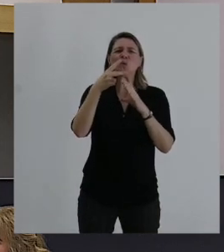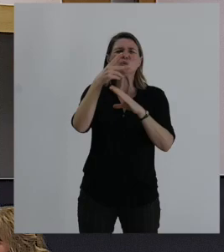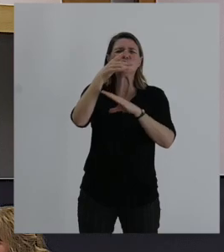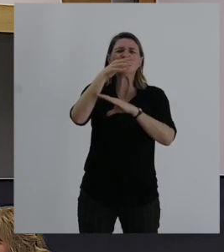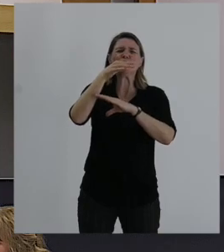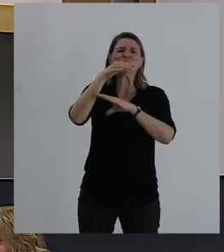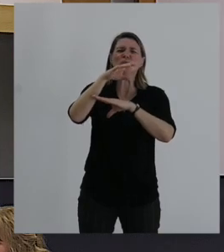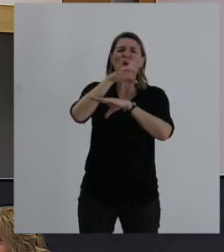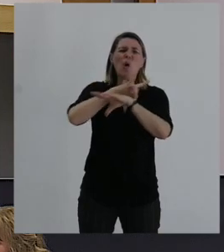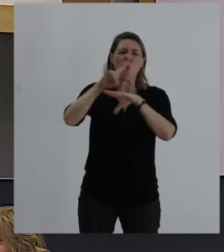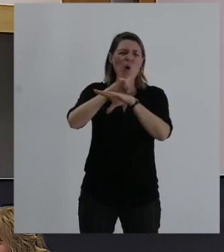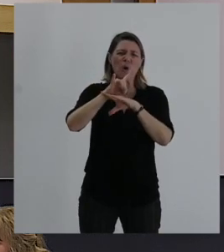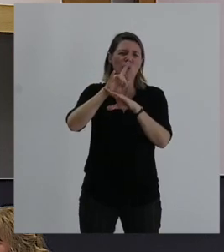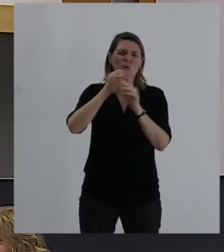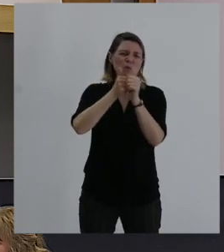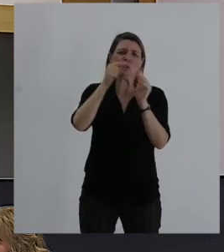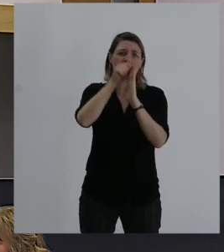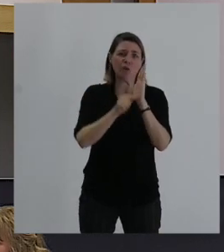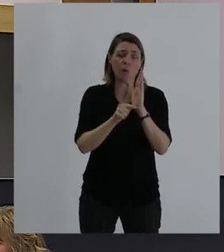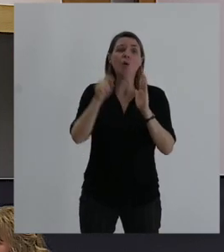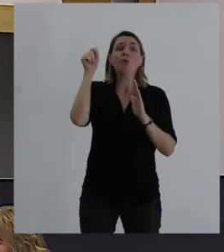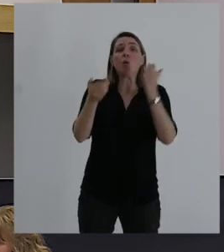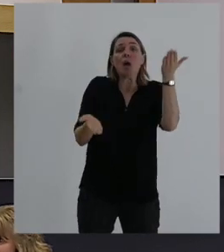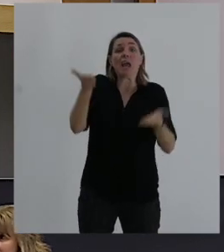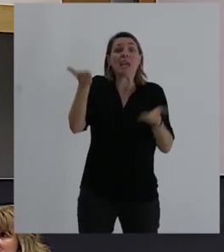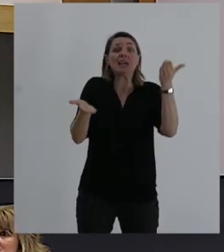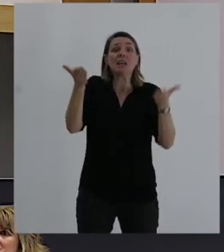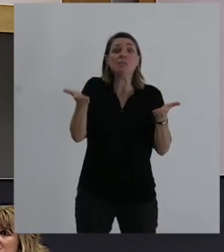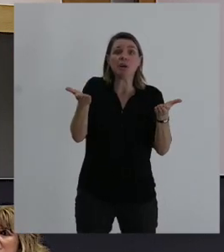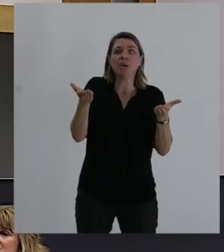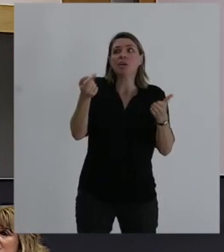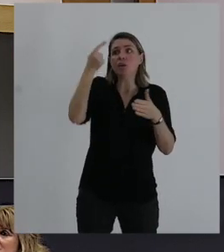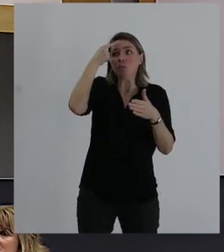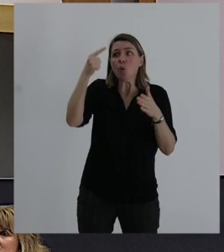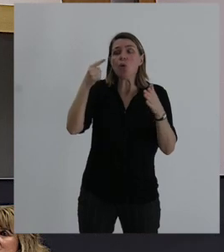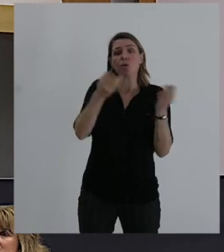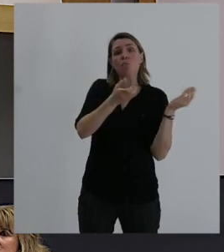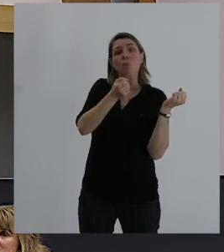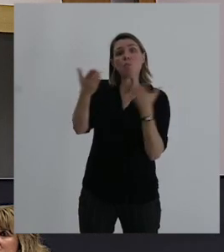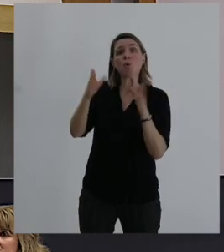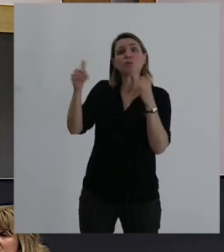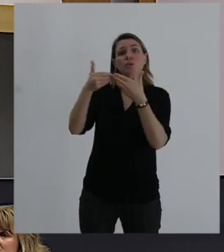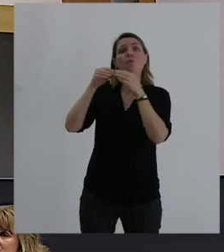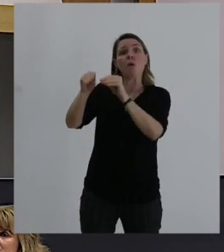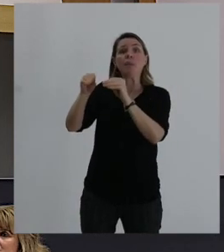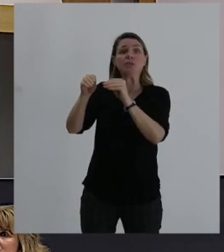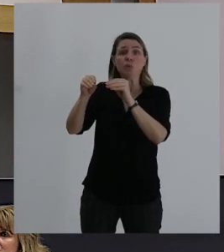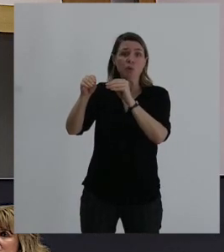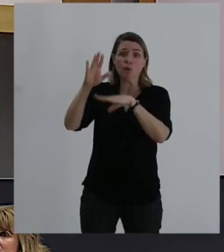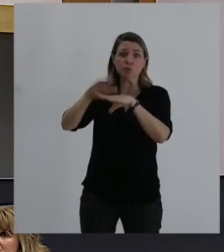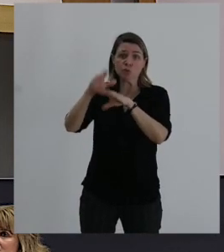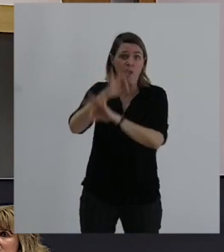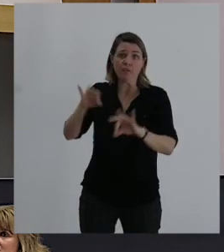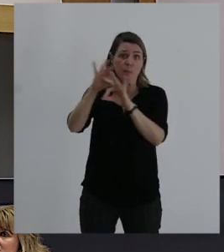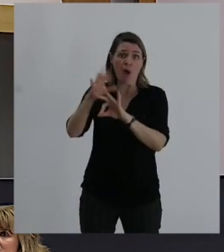réglementaires. Il a fallu en effet rééquilibrer un peu pour notamment amener des formations qui n'y étaient pas à